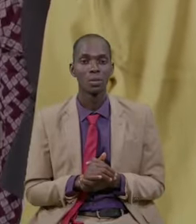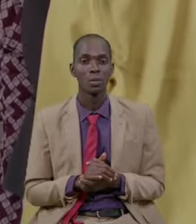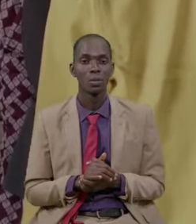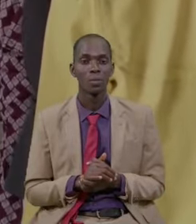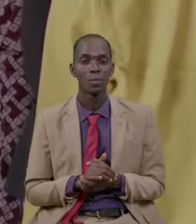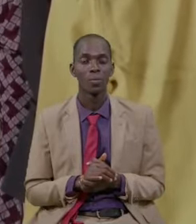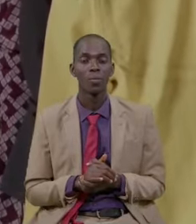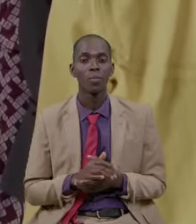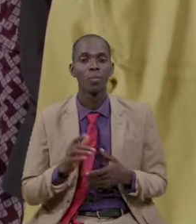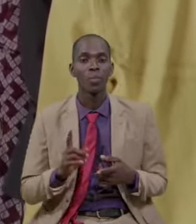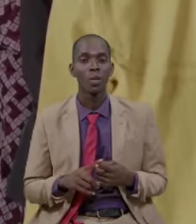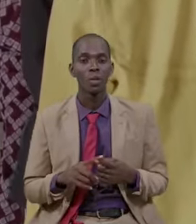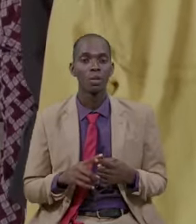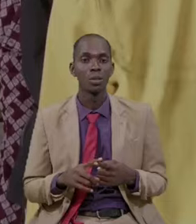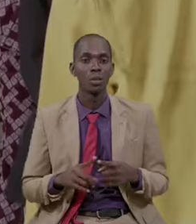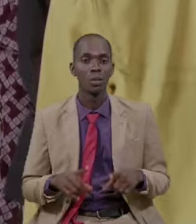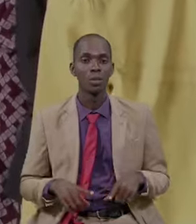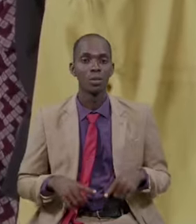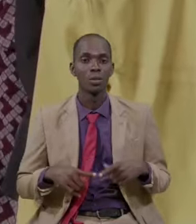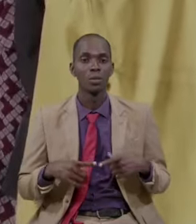Pour vivre.